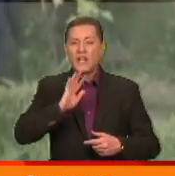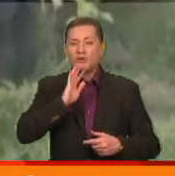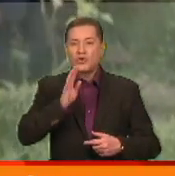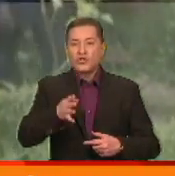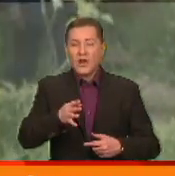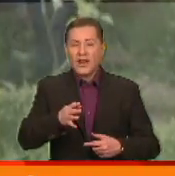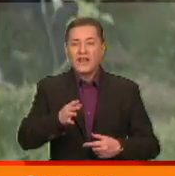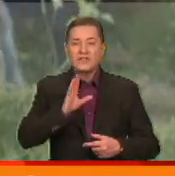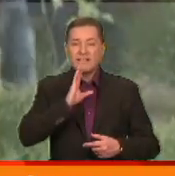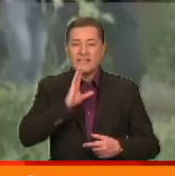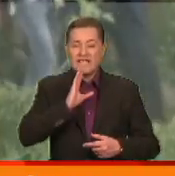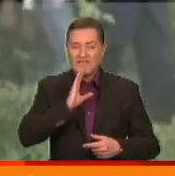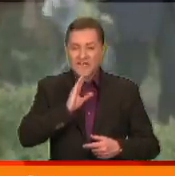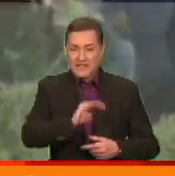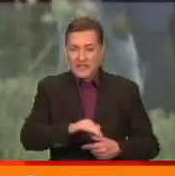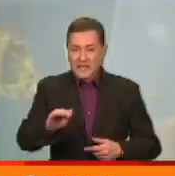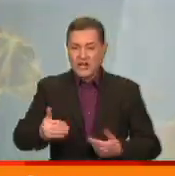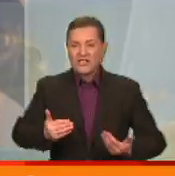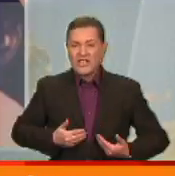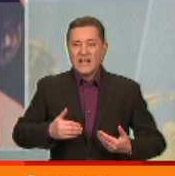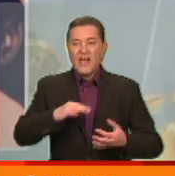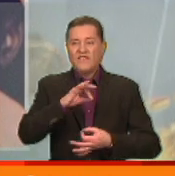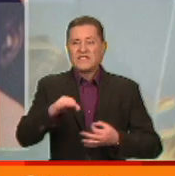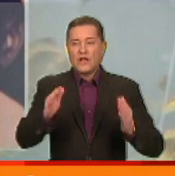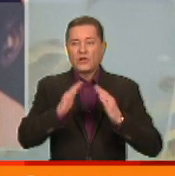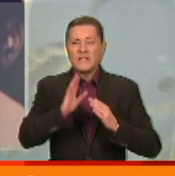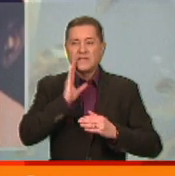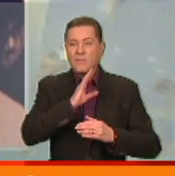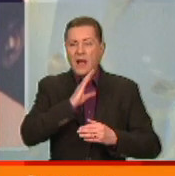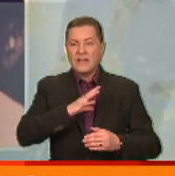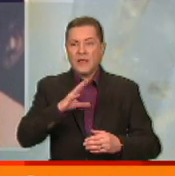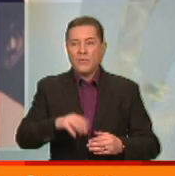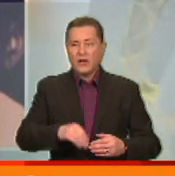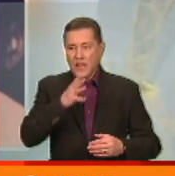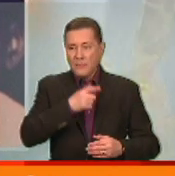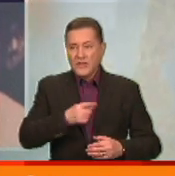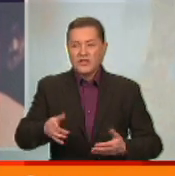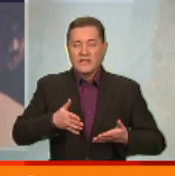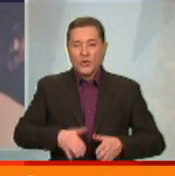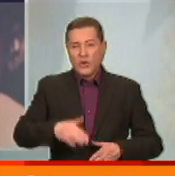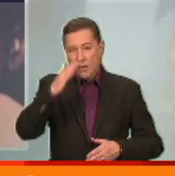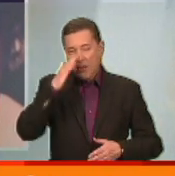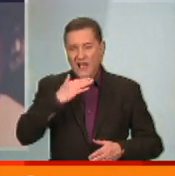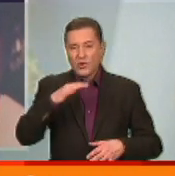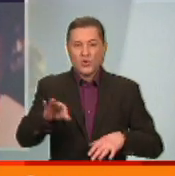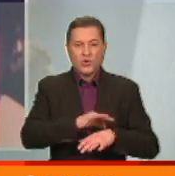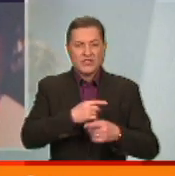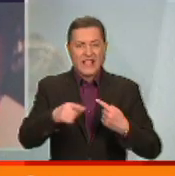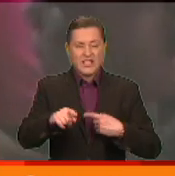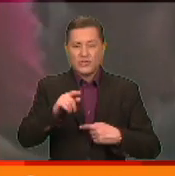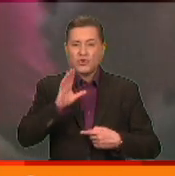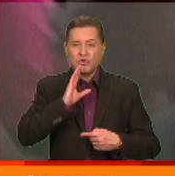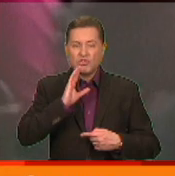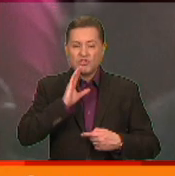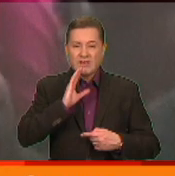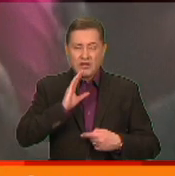Чотирирічні Естер і Стелла досі жили в сиротинці. Їхня мати померла ще під час пологів, батько одружився з іншою жінкою, а дідусь